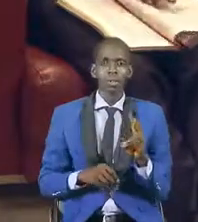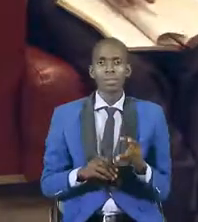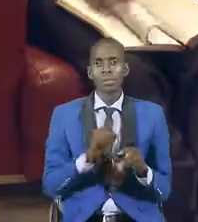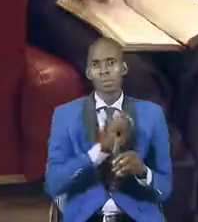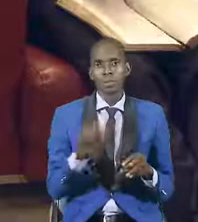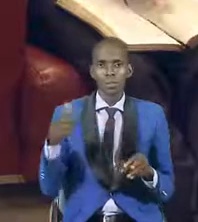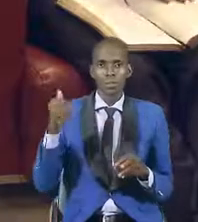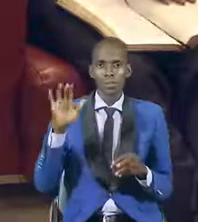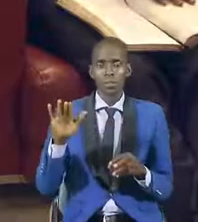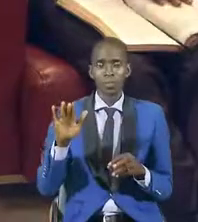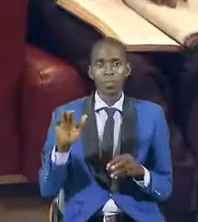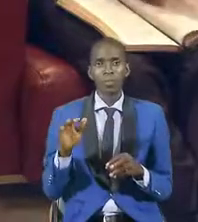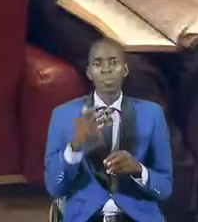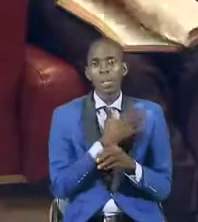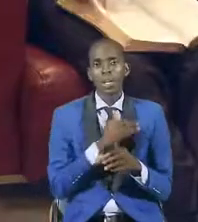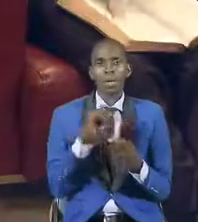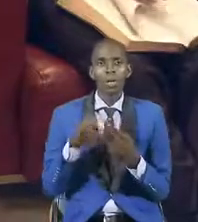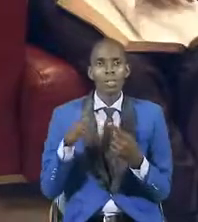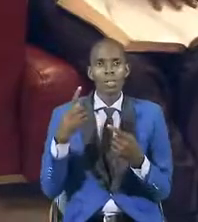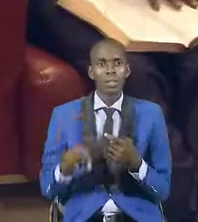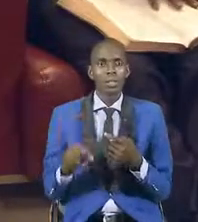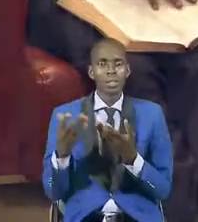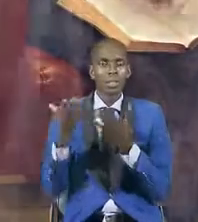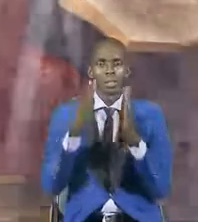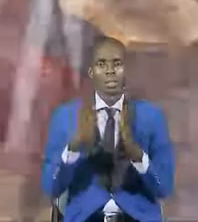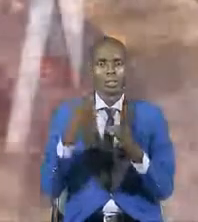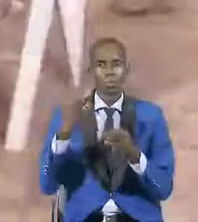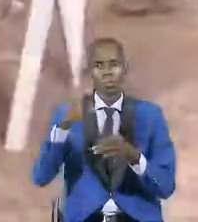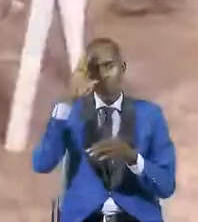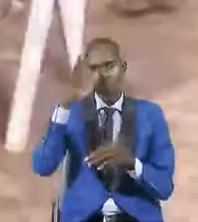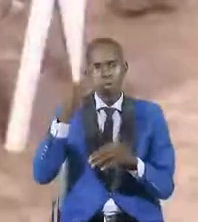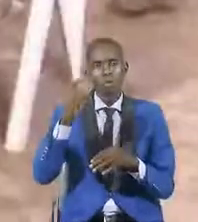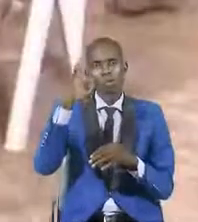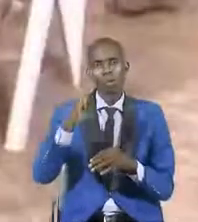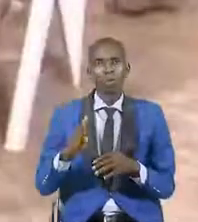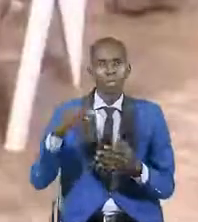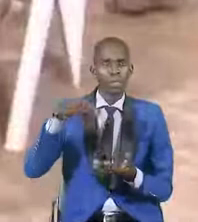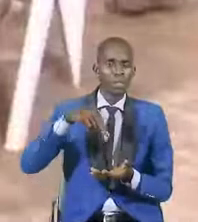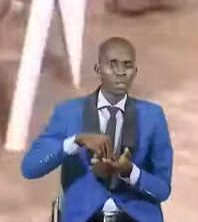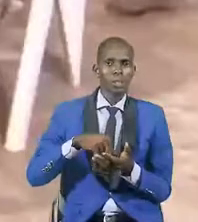et deuxième roi 6.